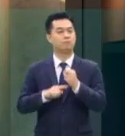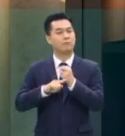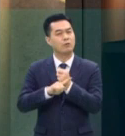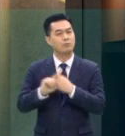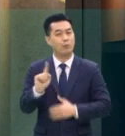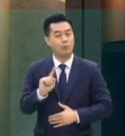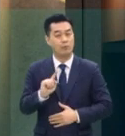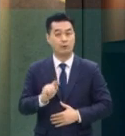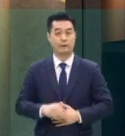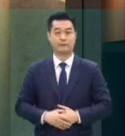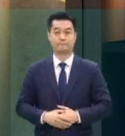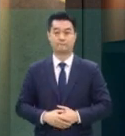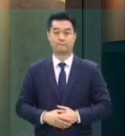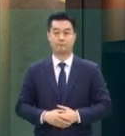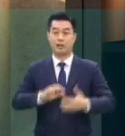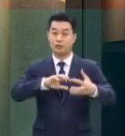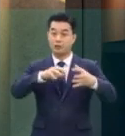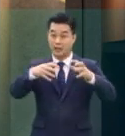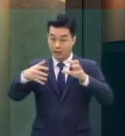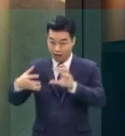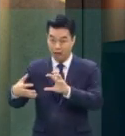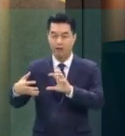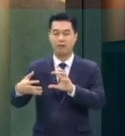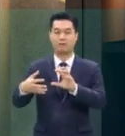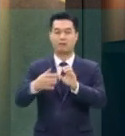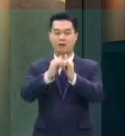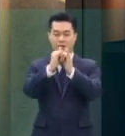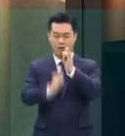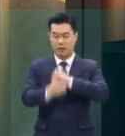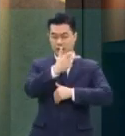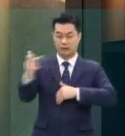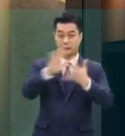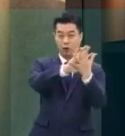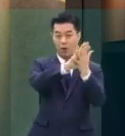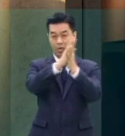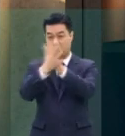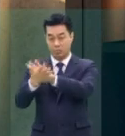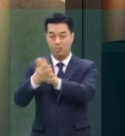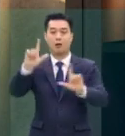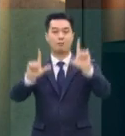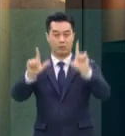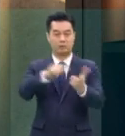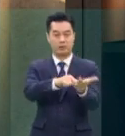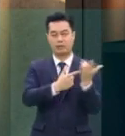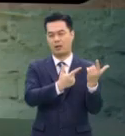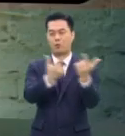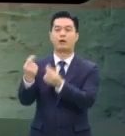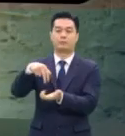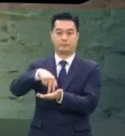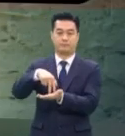그럴까요 그것은 전세계가 역사적인 대전환 속으로 진입하고 있기 때문입니다